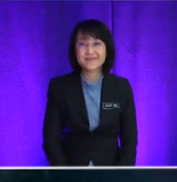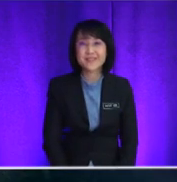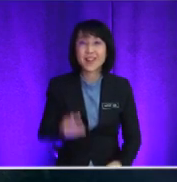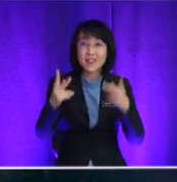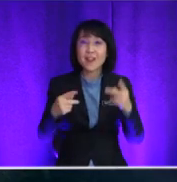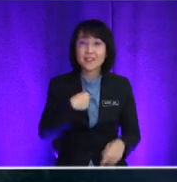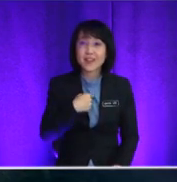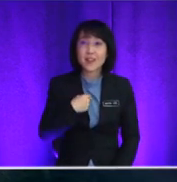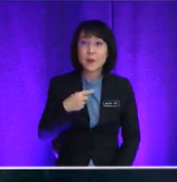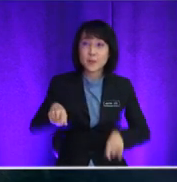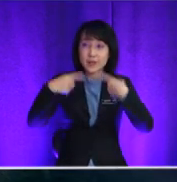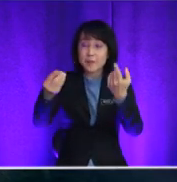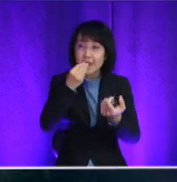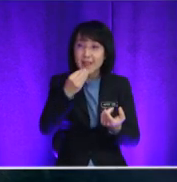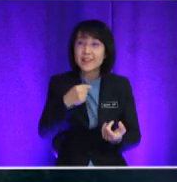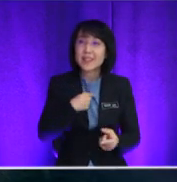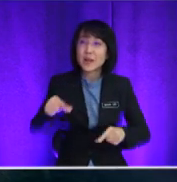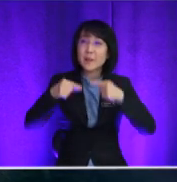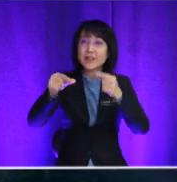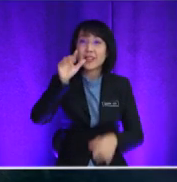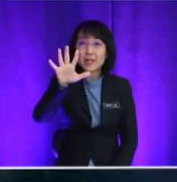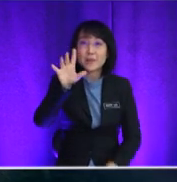review betul itu